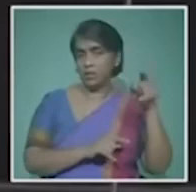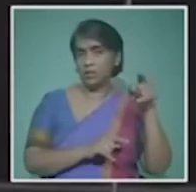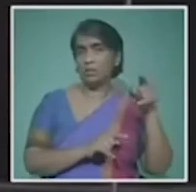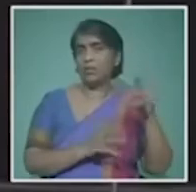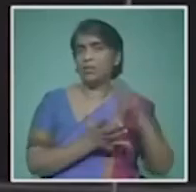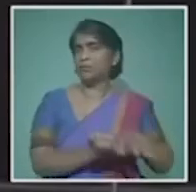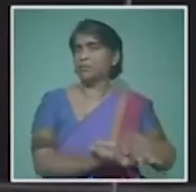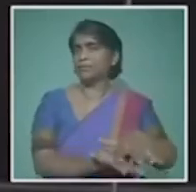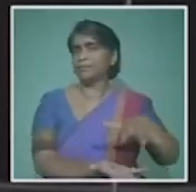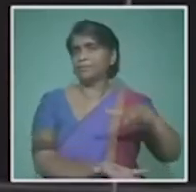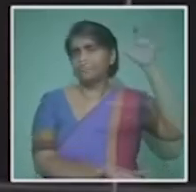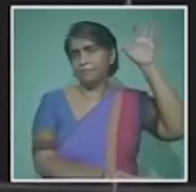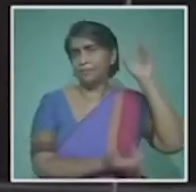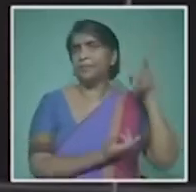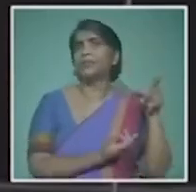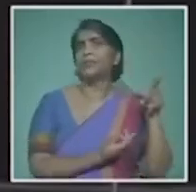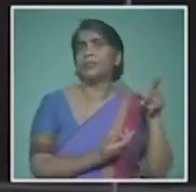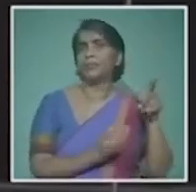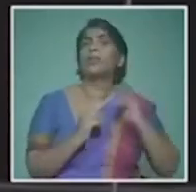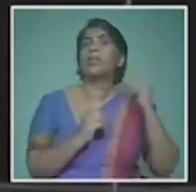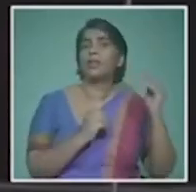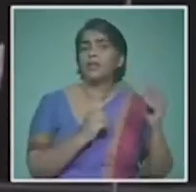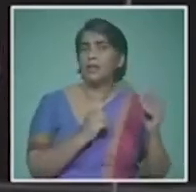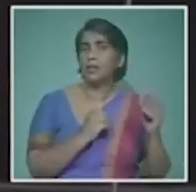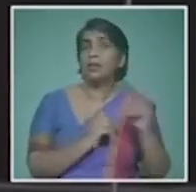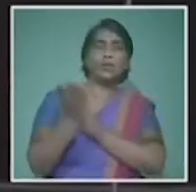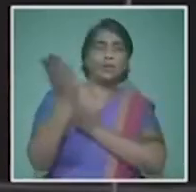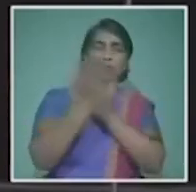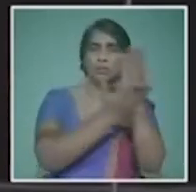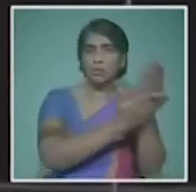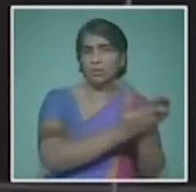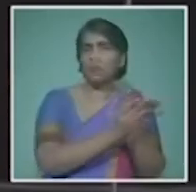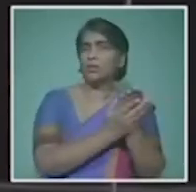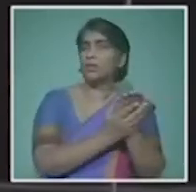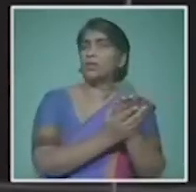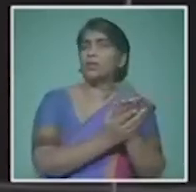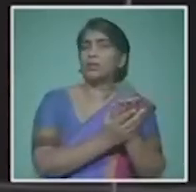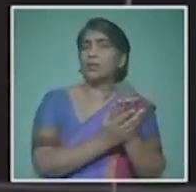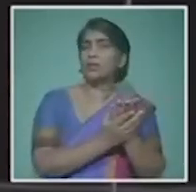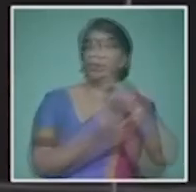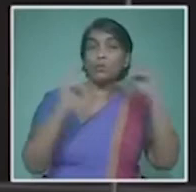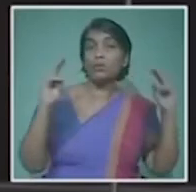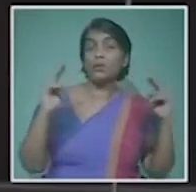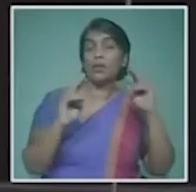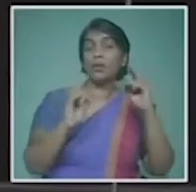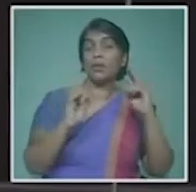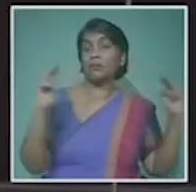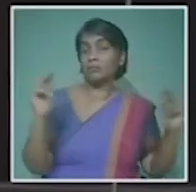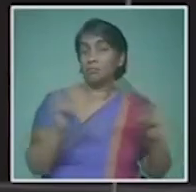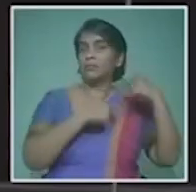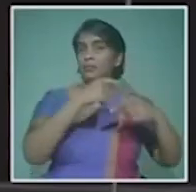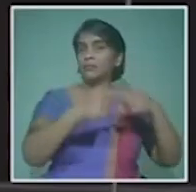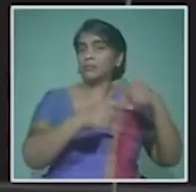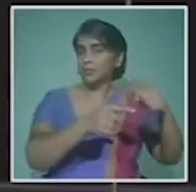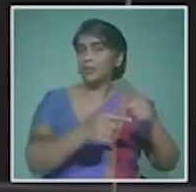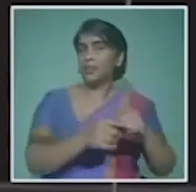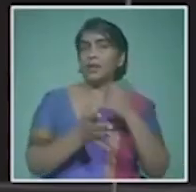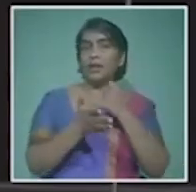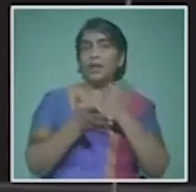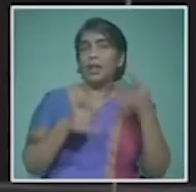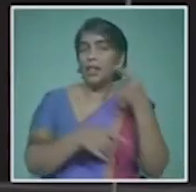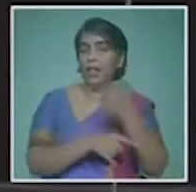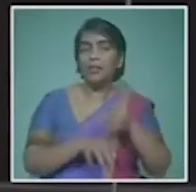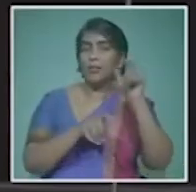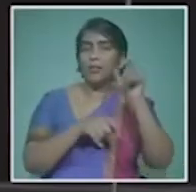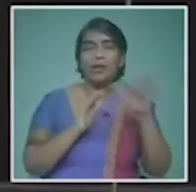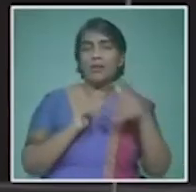ගොඩ ගැහෙනවා එතන ආසට ඊට පස්සේ යනවා අධිකරණයට ඊට පස්සේ ඉහළ අධිකරණයට මේ විදිහට රේප්